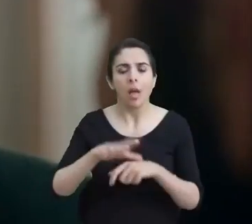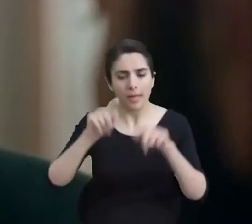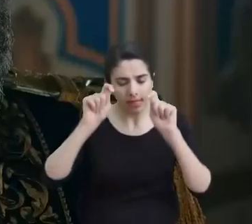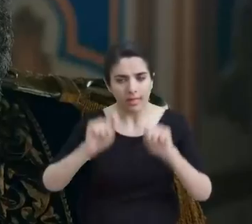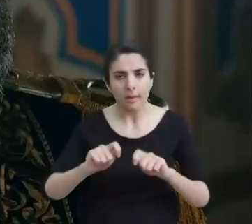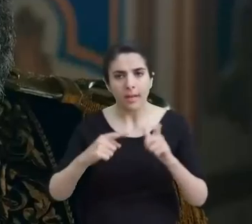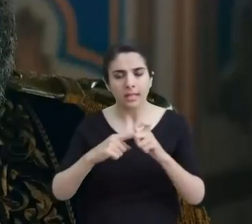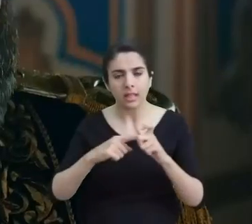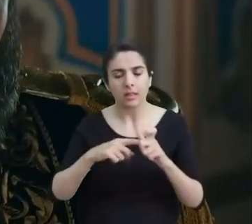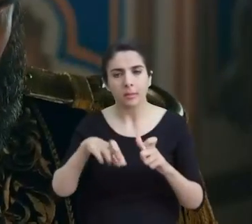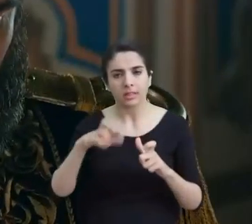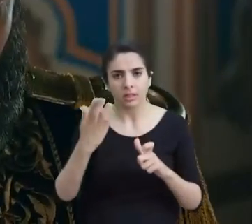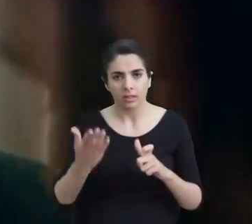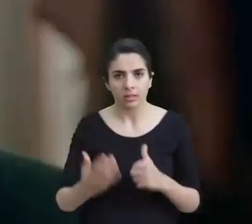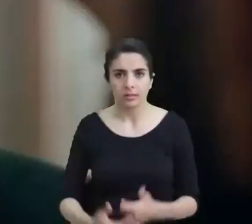Derhal uygulayın Esat Paşa.